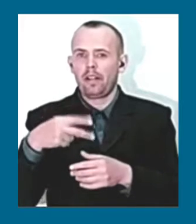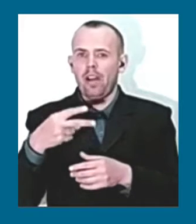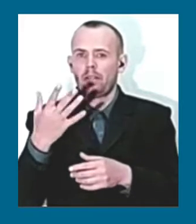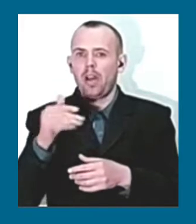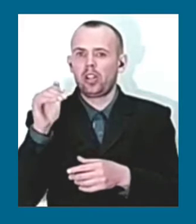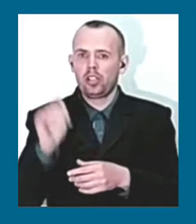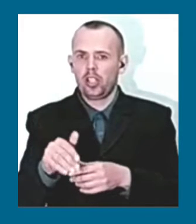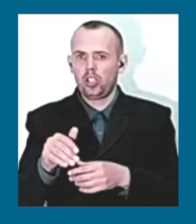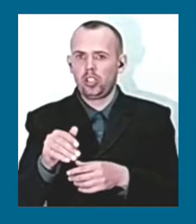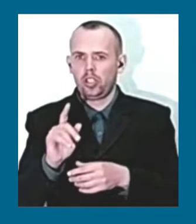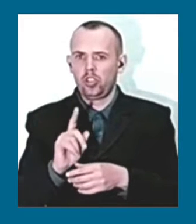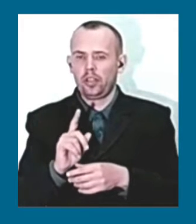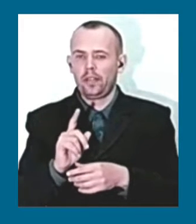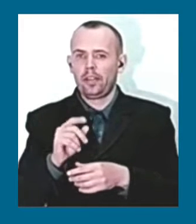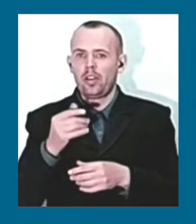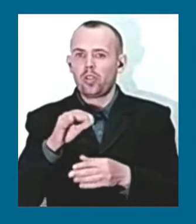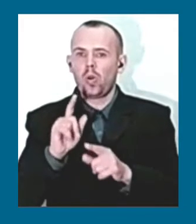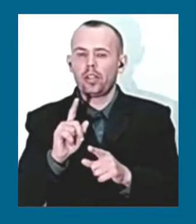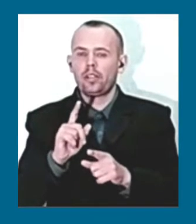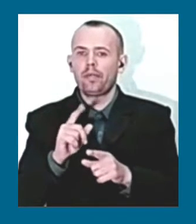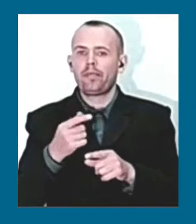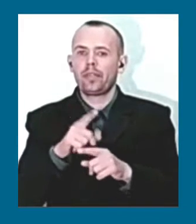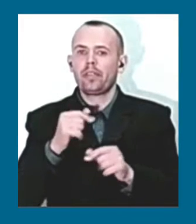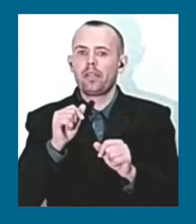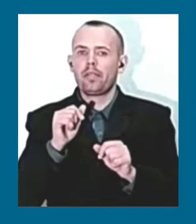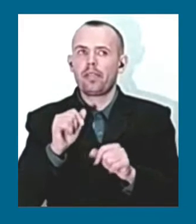27 028, то есть в месяц мы бы платили за кислород